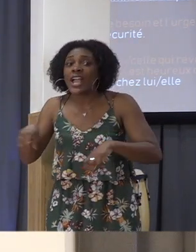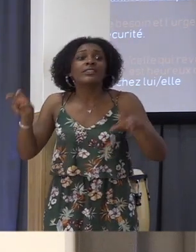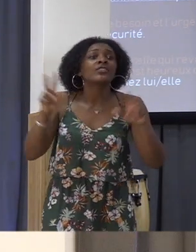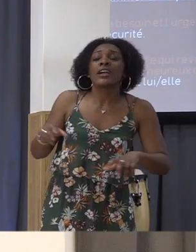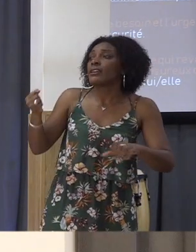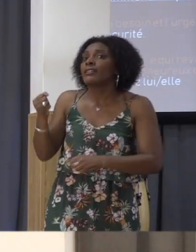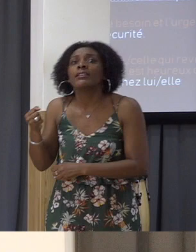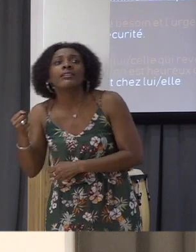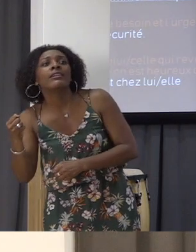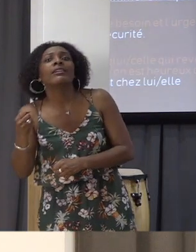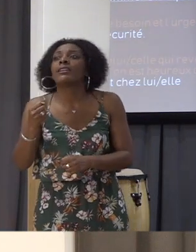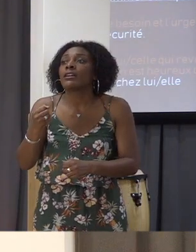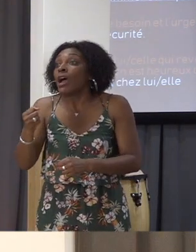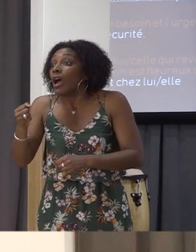brebis.